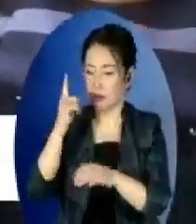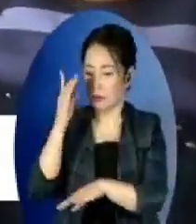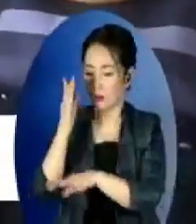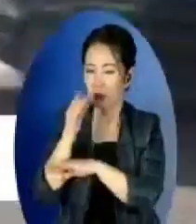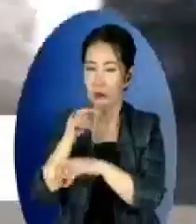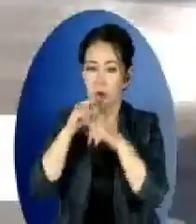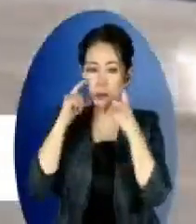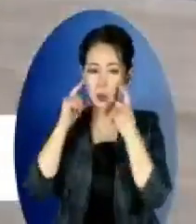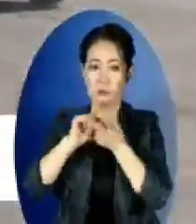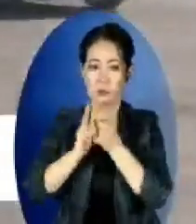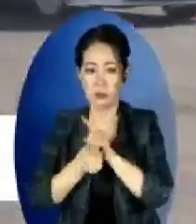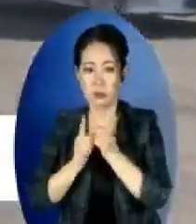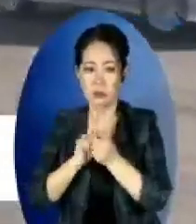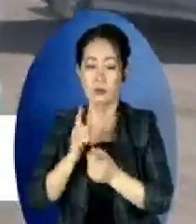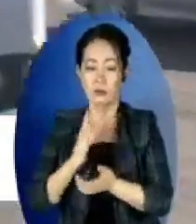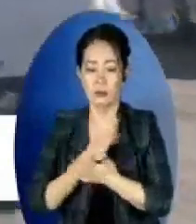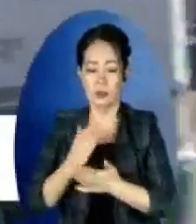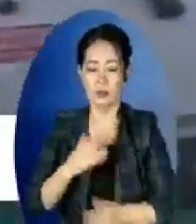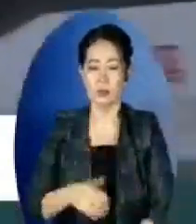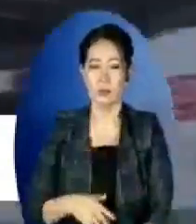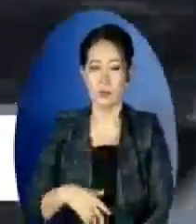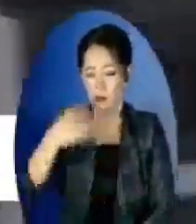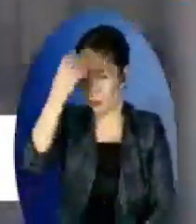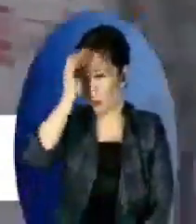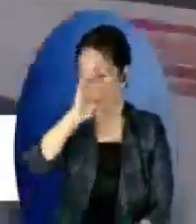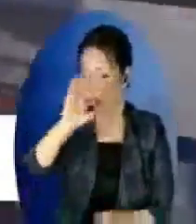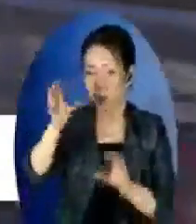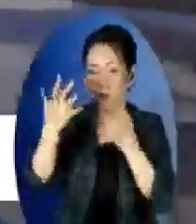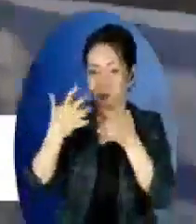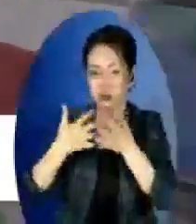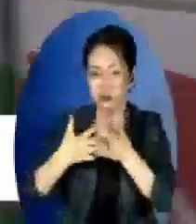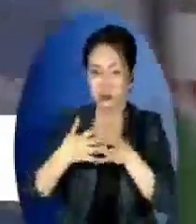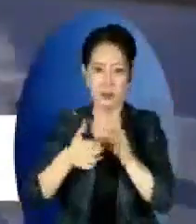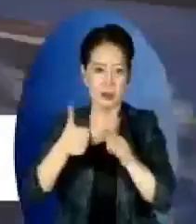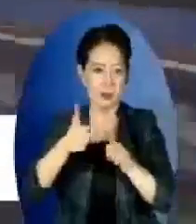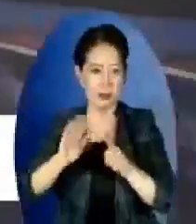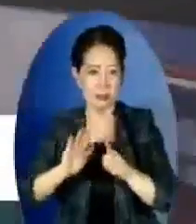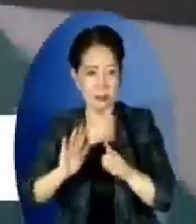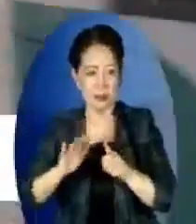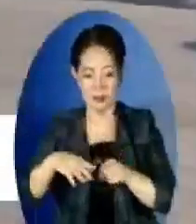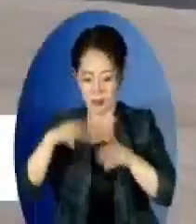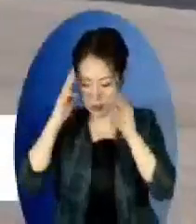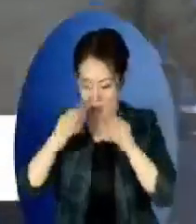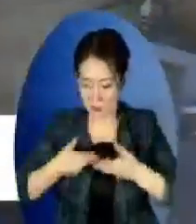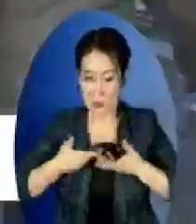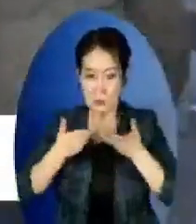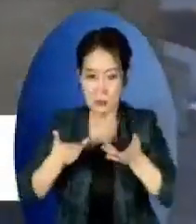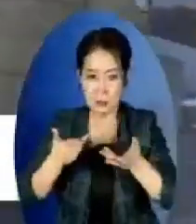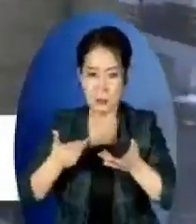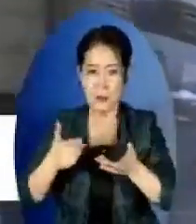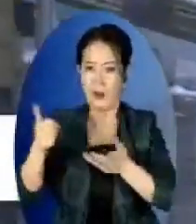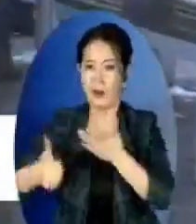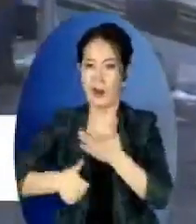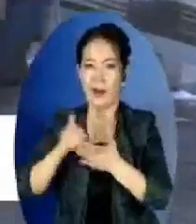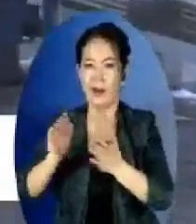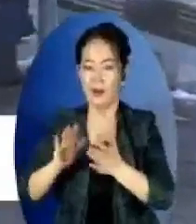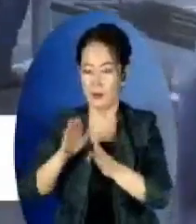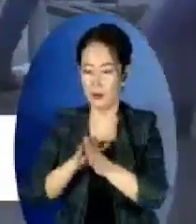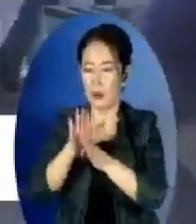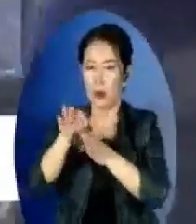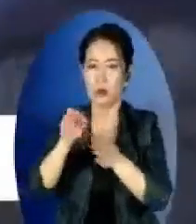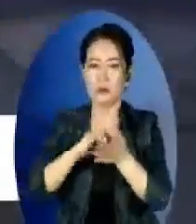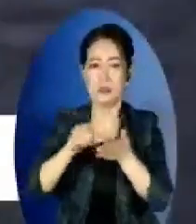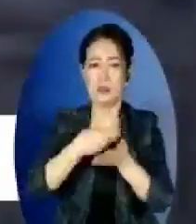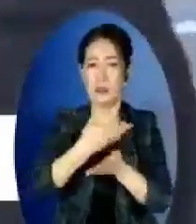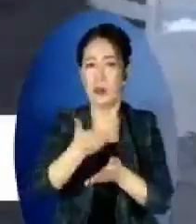солиод зүүчдэг. Төрийн байгууллагын уялдаа холбоо муу байгаагаас гаргасан шийдвэрийн хэрэгжилт хангалтгүй байхад сөргөр нөлөөлж байна. Өөрөөр хэлбэл албан дот хөргүүлсэн